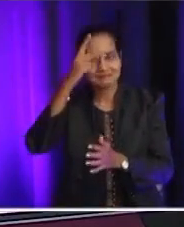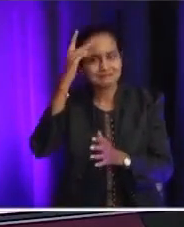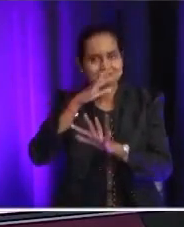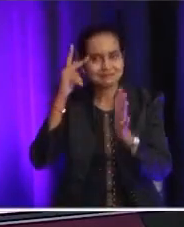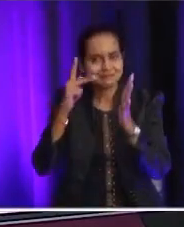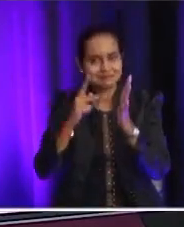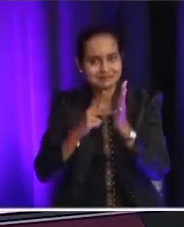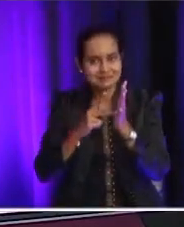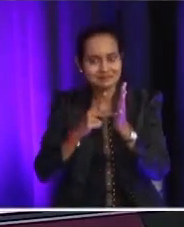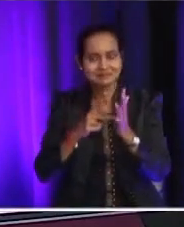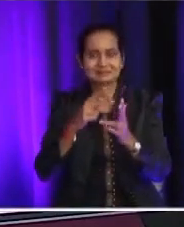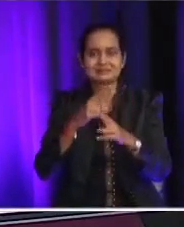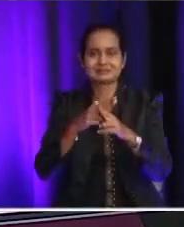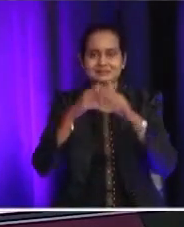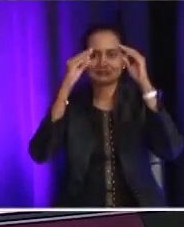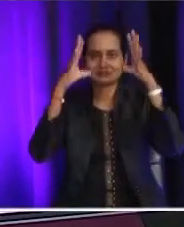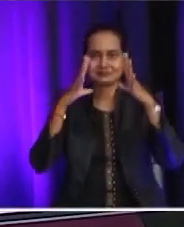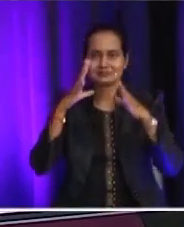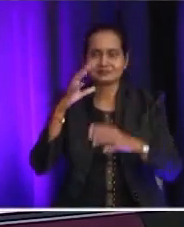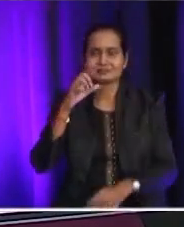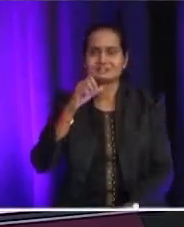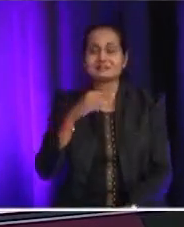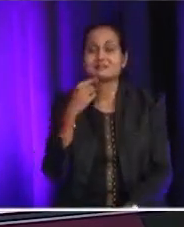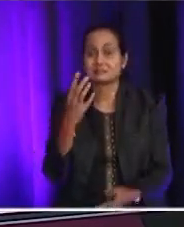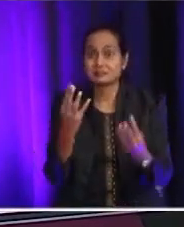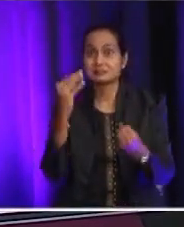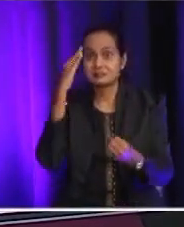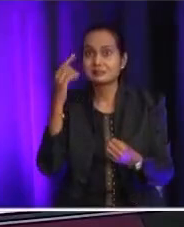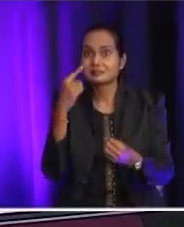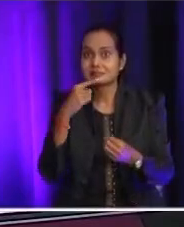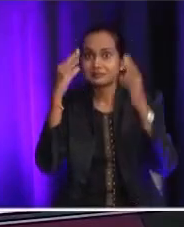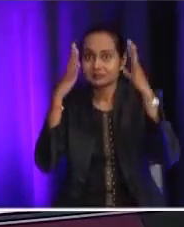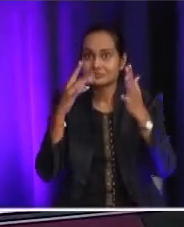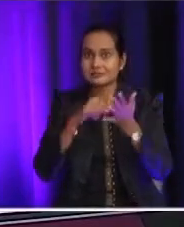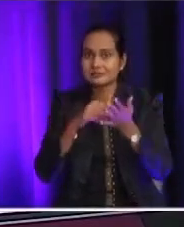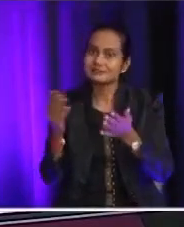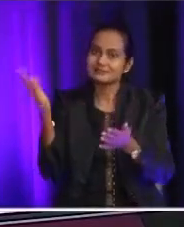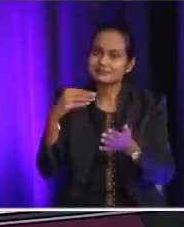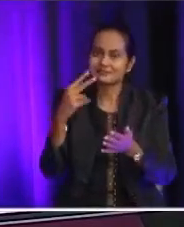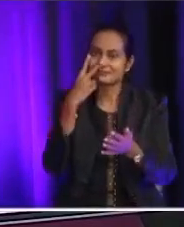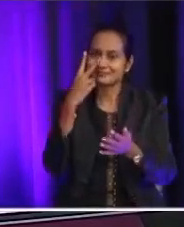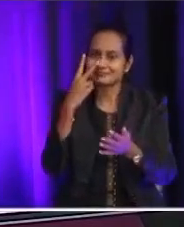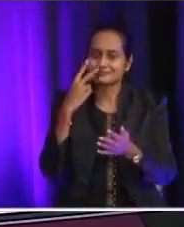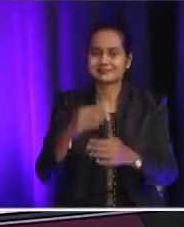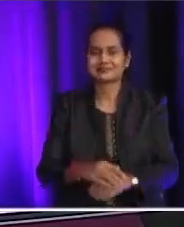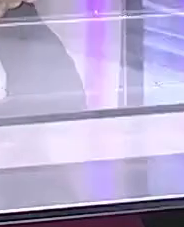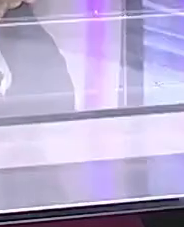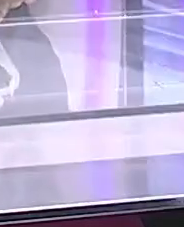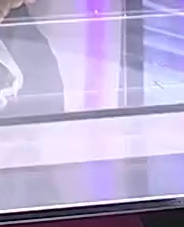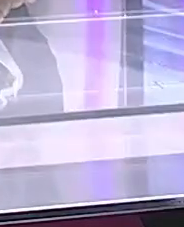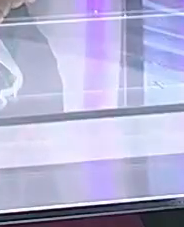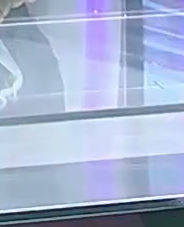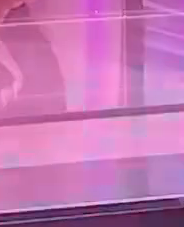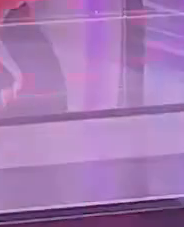lah. Cikgu Zainab? Kau nak tahu siapakah Cikgu Zainab ni? Jom kita tengok profil guru kali ini. Cikgu Zainab, yang menetap